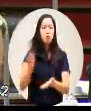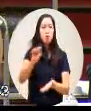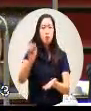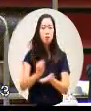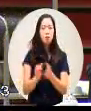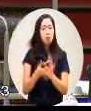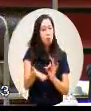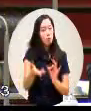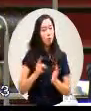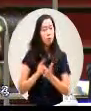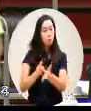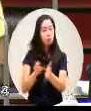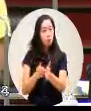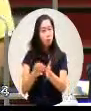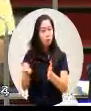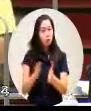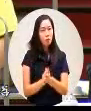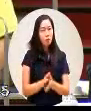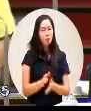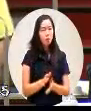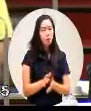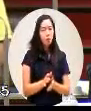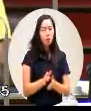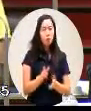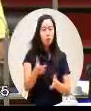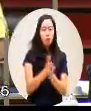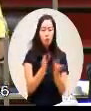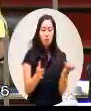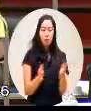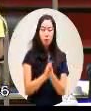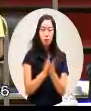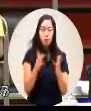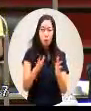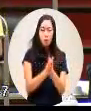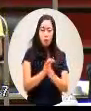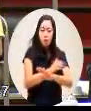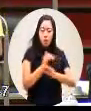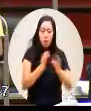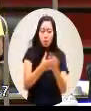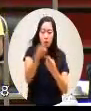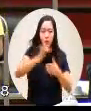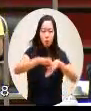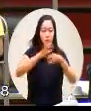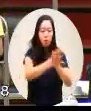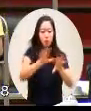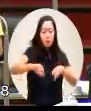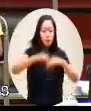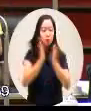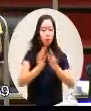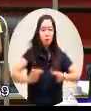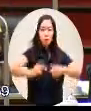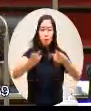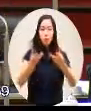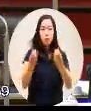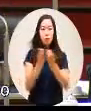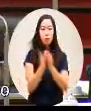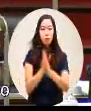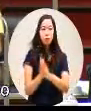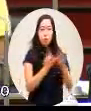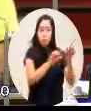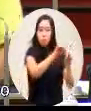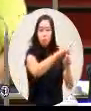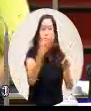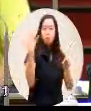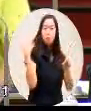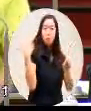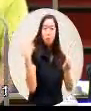照，一签是三年呢。合并了规个版本修改，伊毋照修改版本，伊阁摕过去